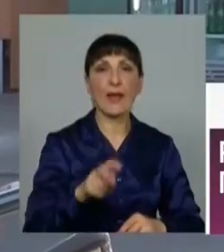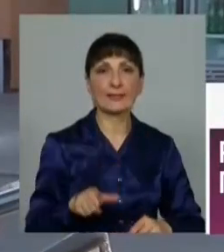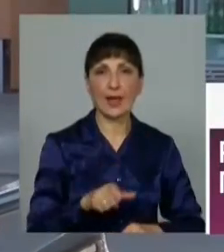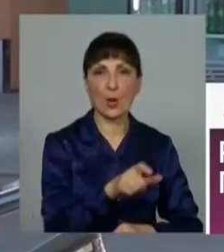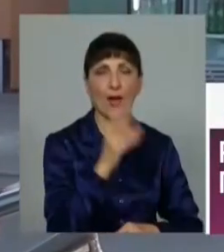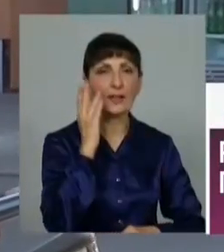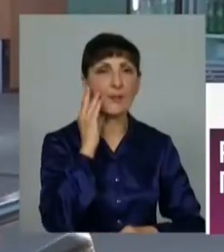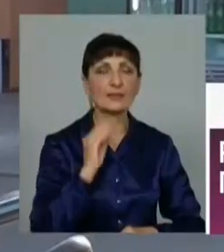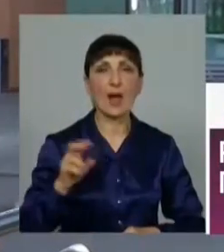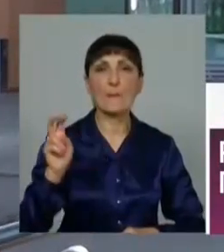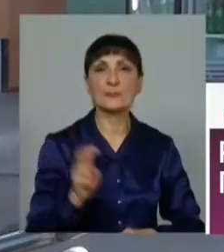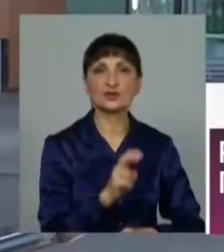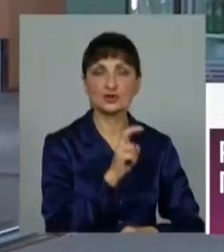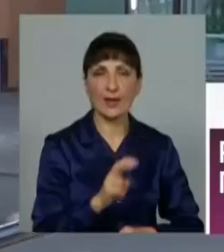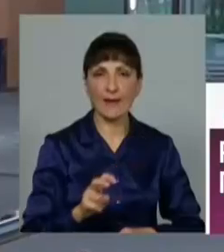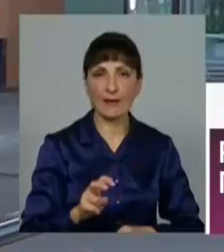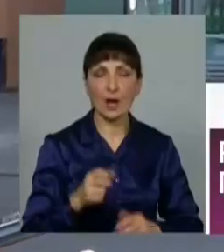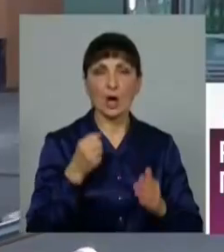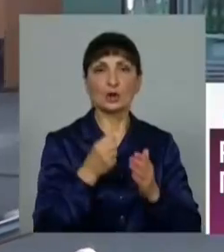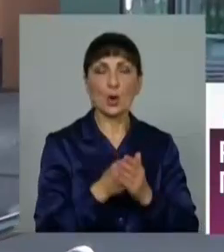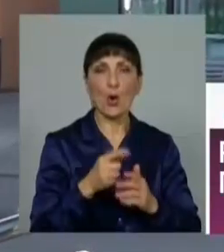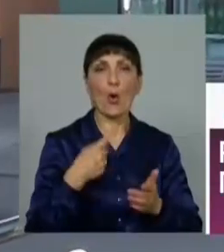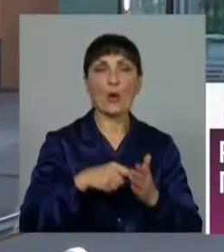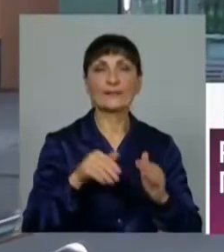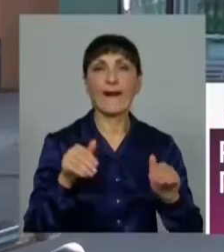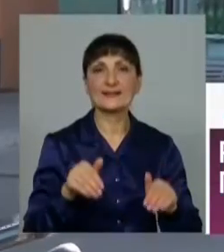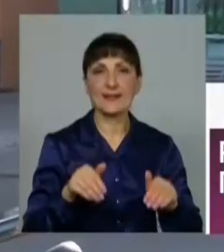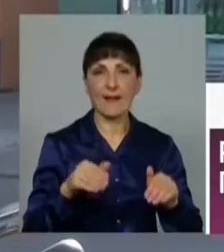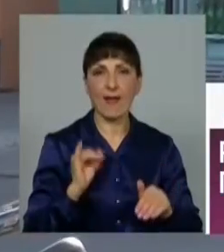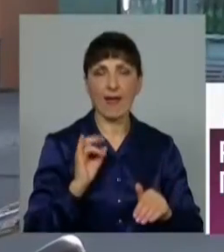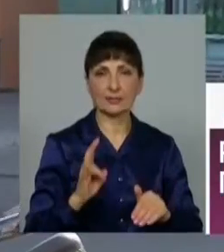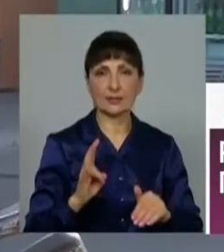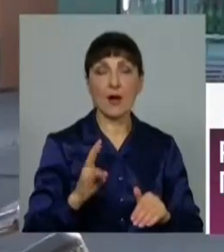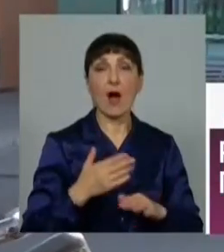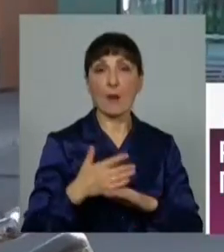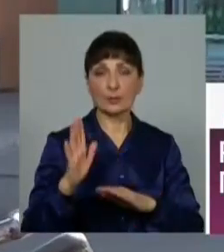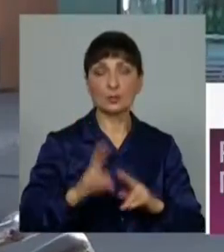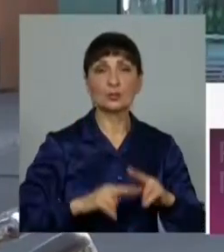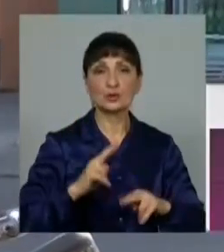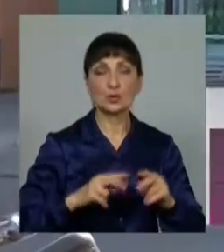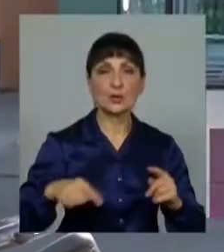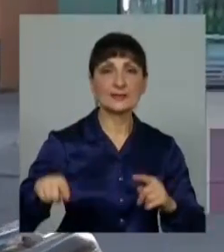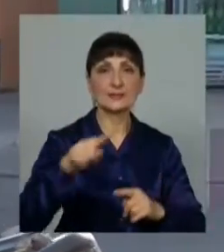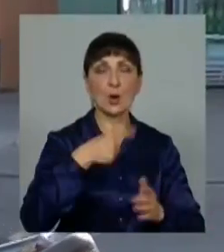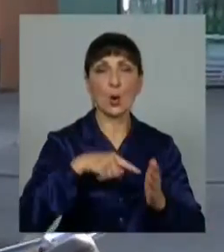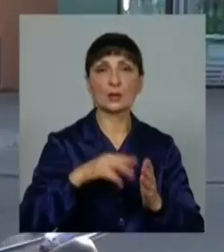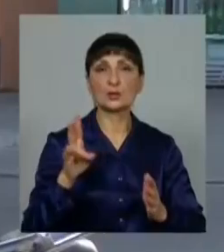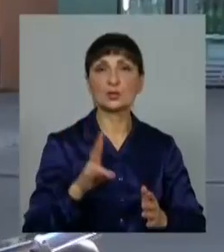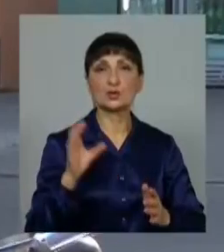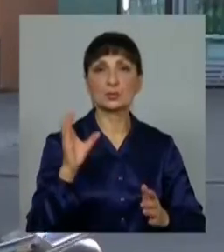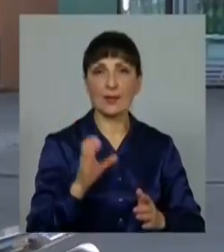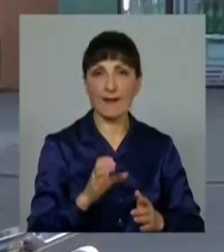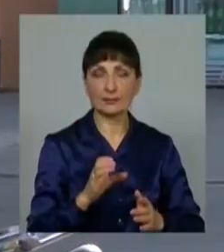это Алмата-Бишкек, не доезжая города Каскелен. А потом будут строиться вокруг города Нур-Султан,